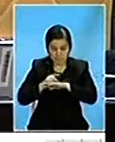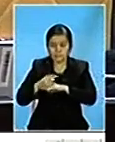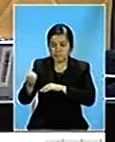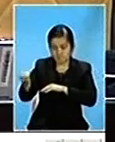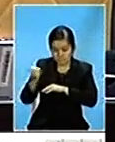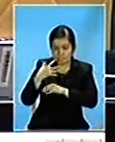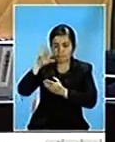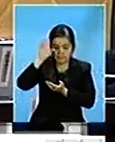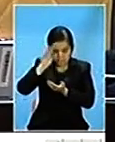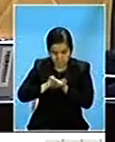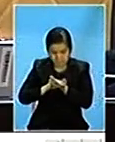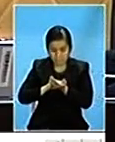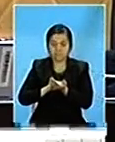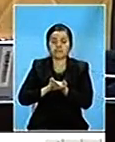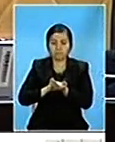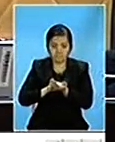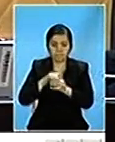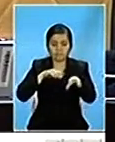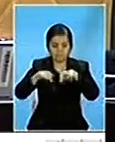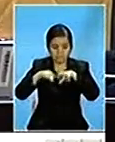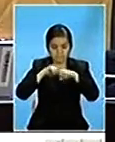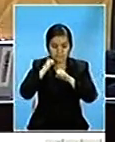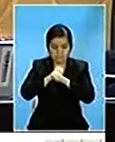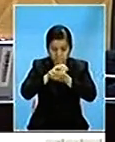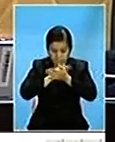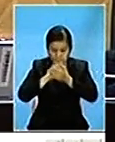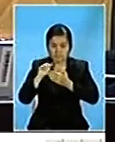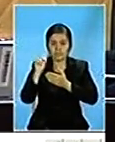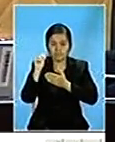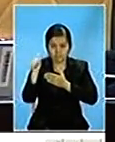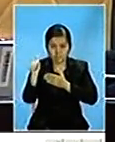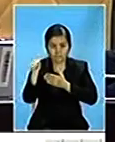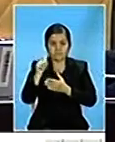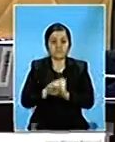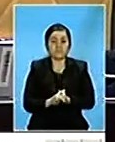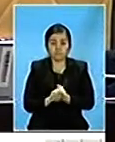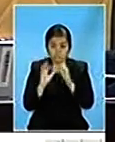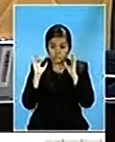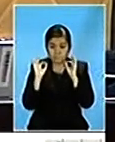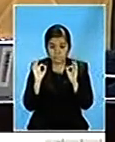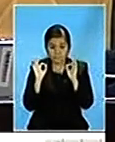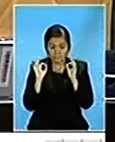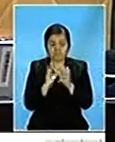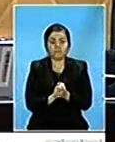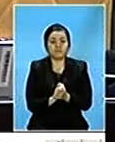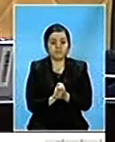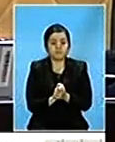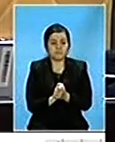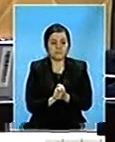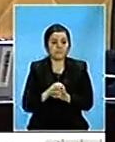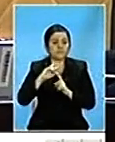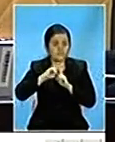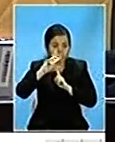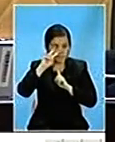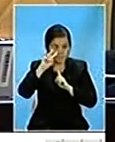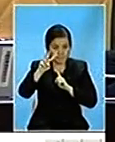และยืนยันครับว่าจะดำเนินการให้เรียบร้อยครับ ครับฮะจบนะครับกระทู้สองครับกระทู้